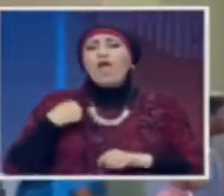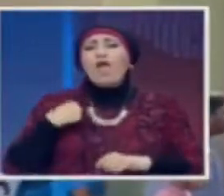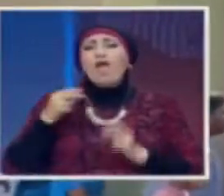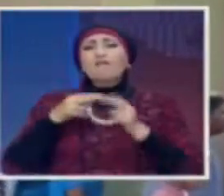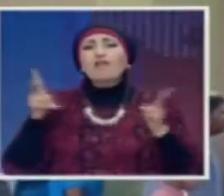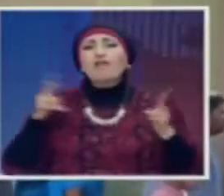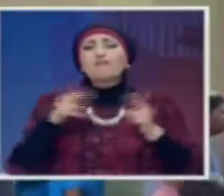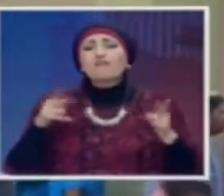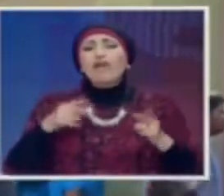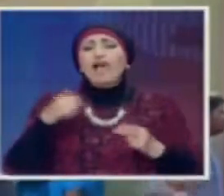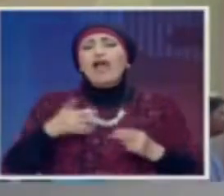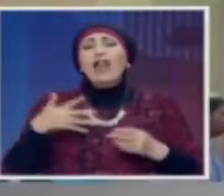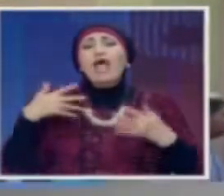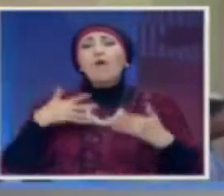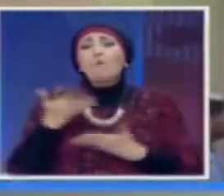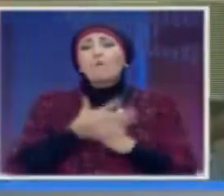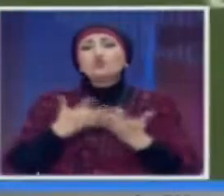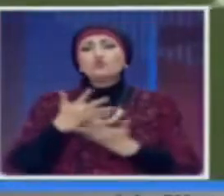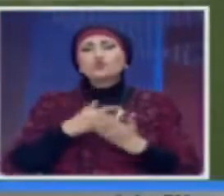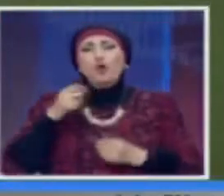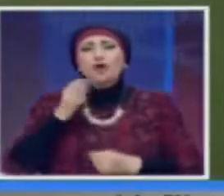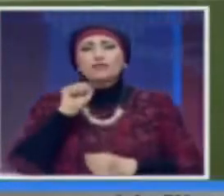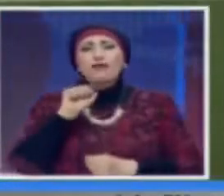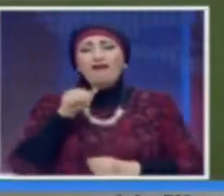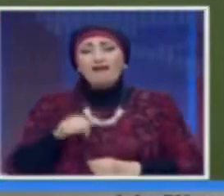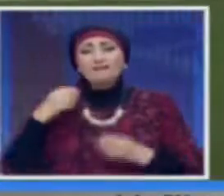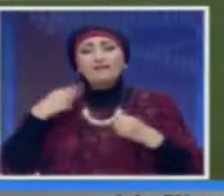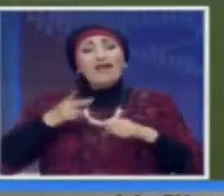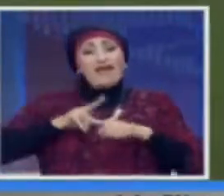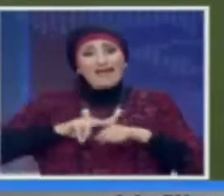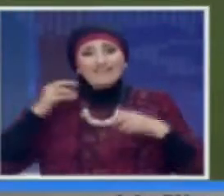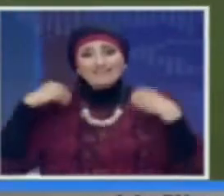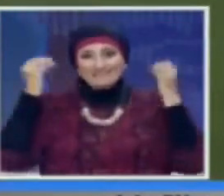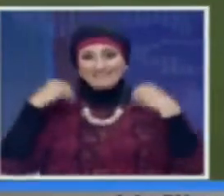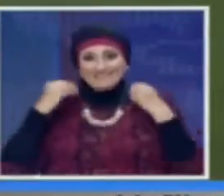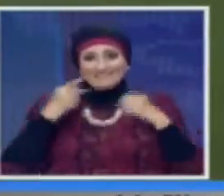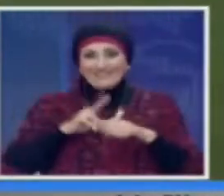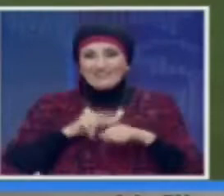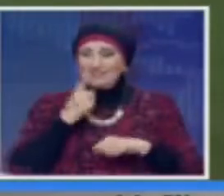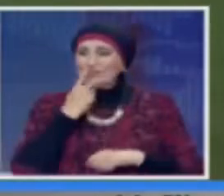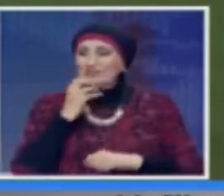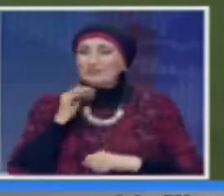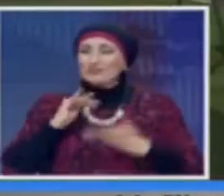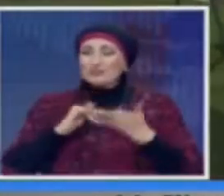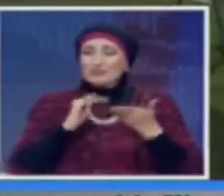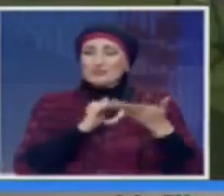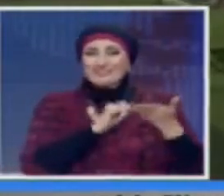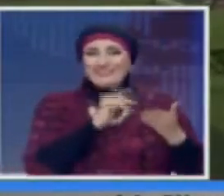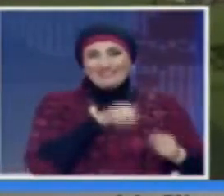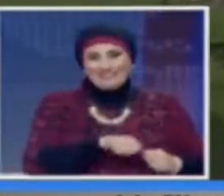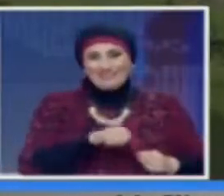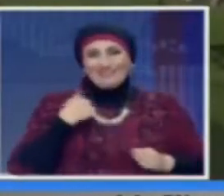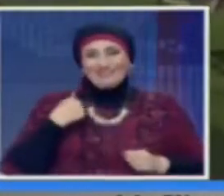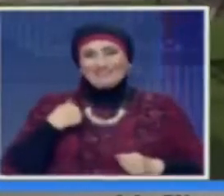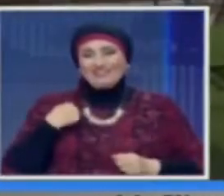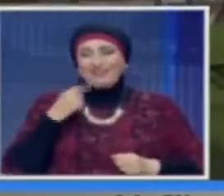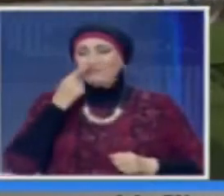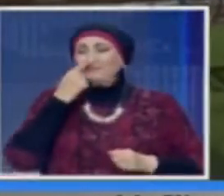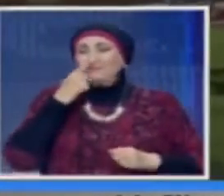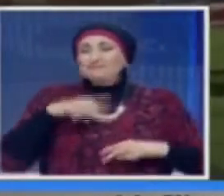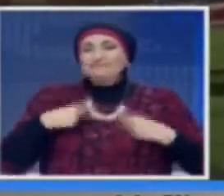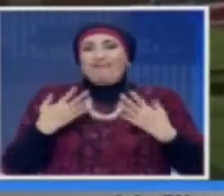على المشروعات الخدمية والبنية التحتية، بل امتدت أيضا إلى الاهتمام بالشباب والبراعم لخلق متنفس